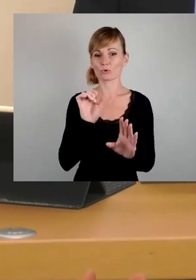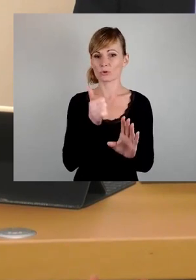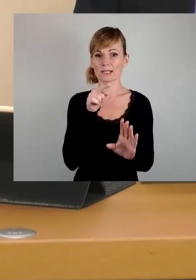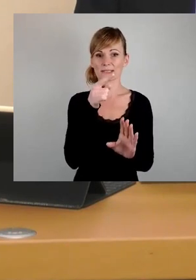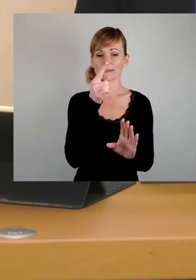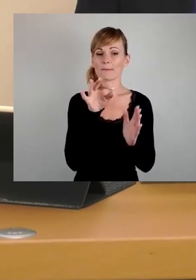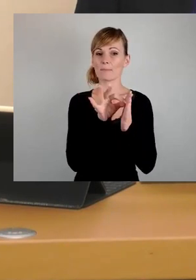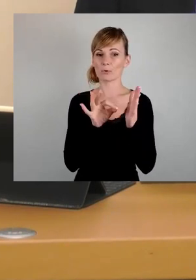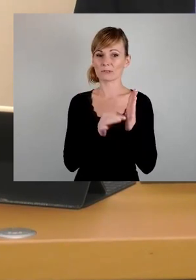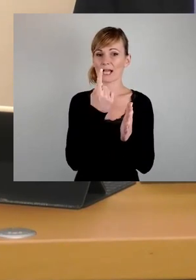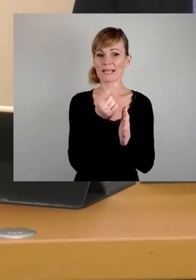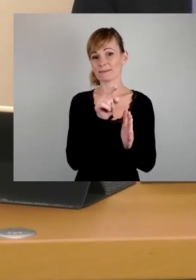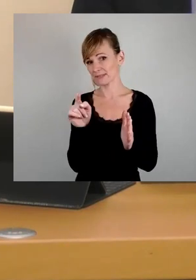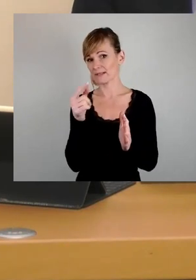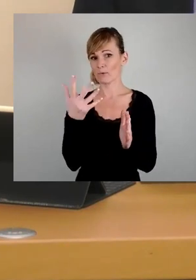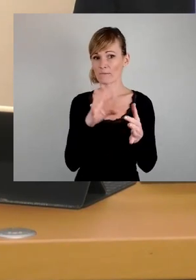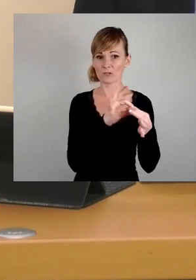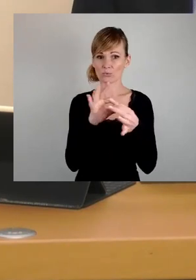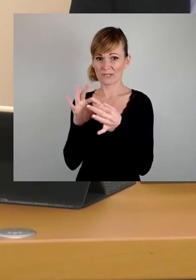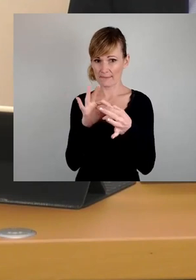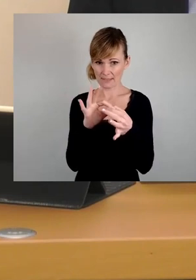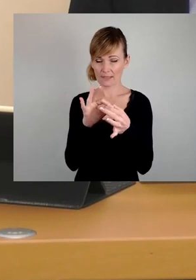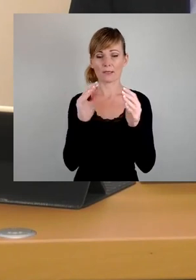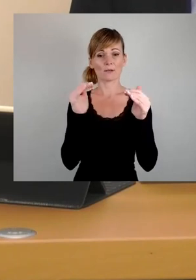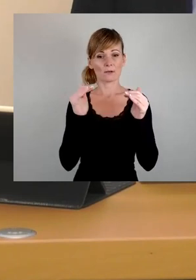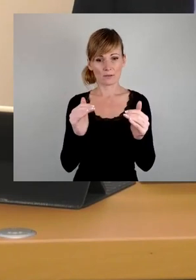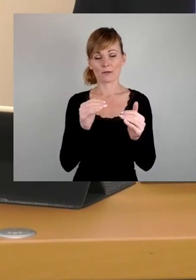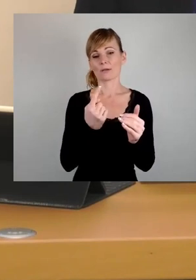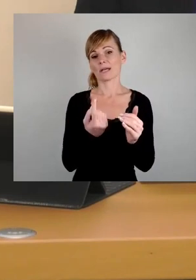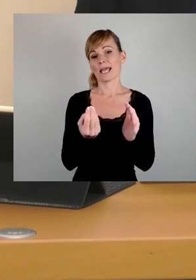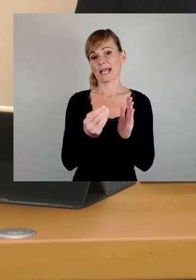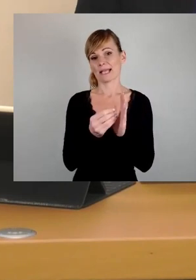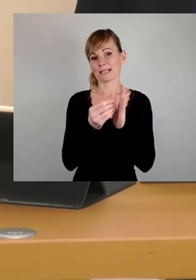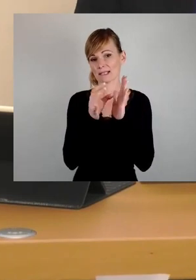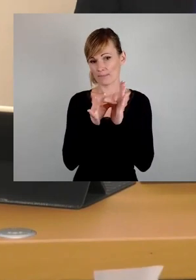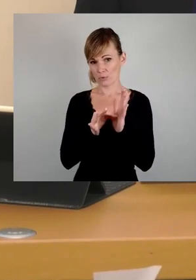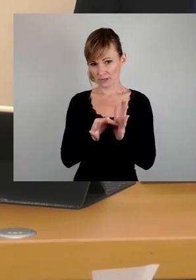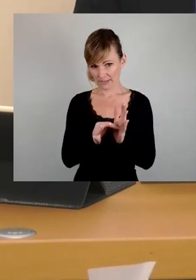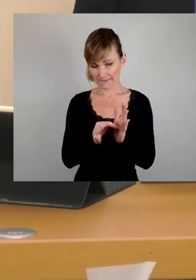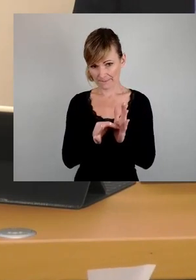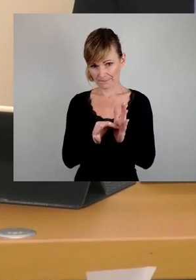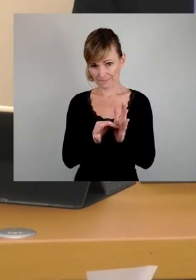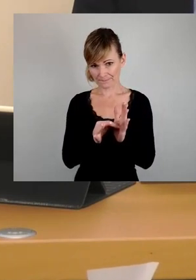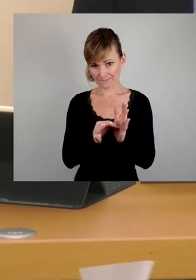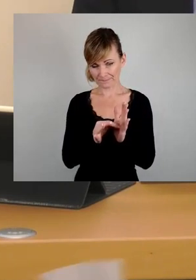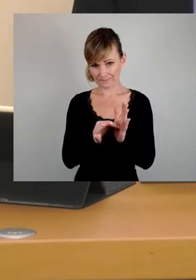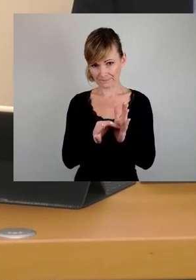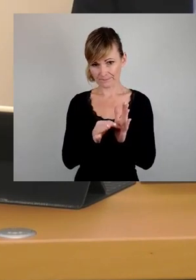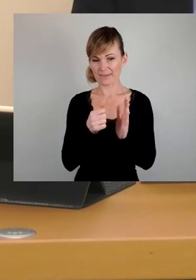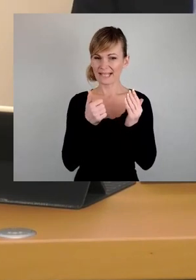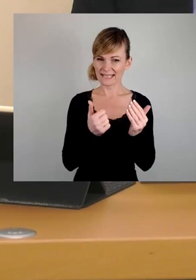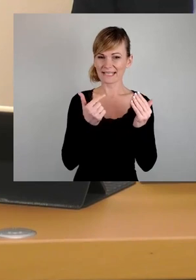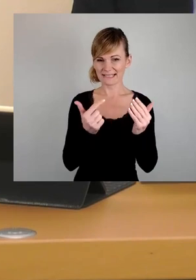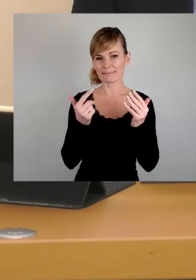in Zusammenhang und dann die ergänzten Punkte, dann 6, 7, 8,